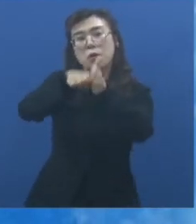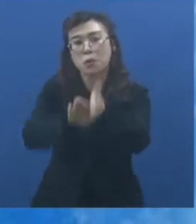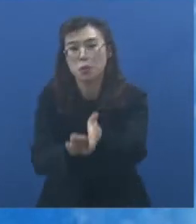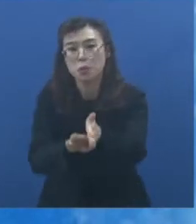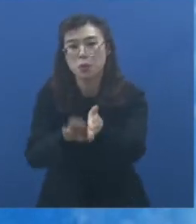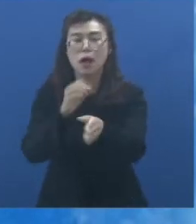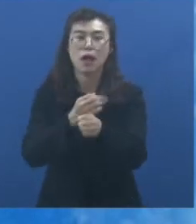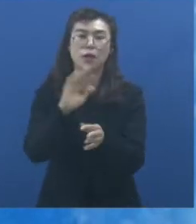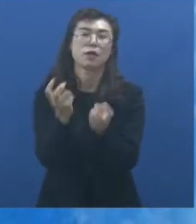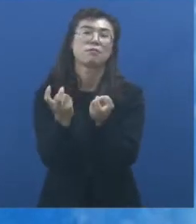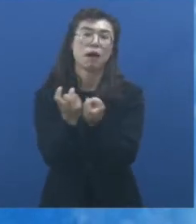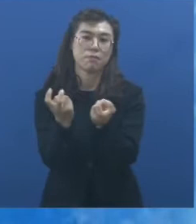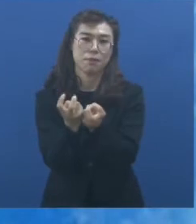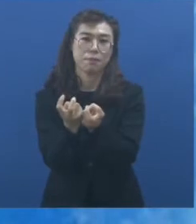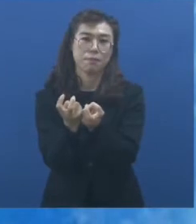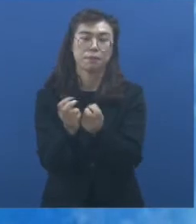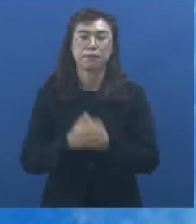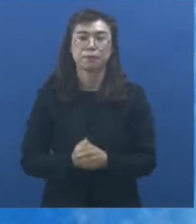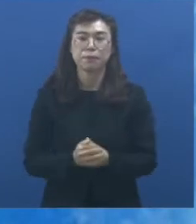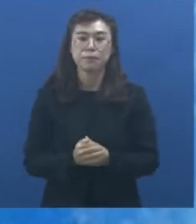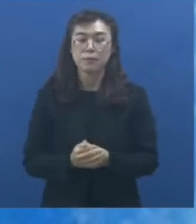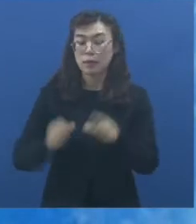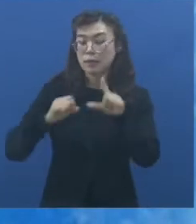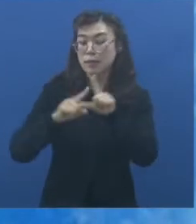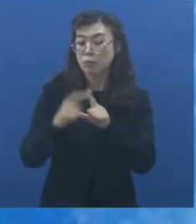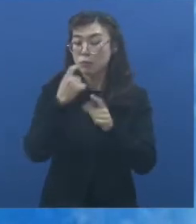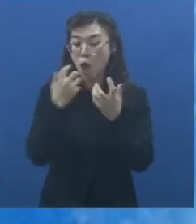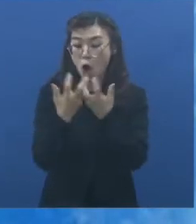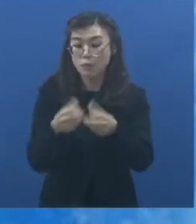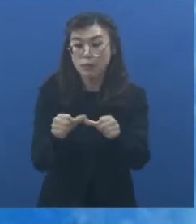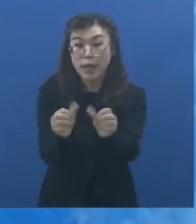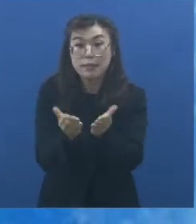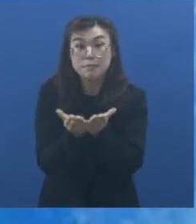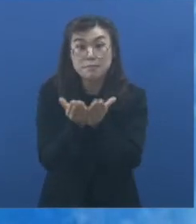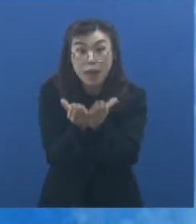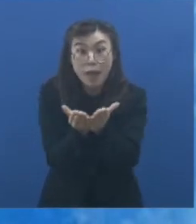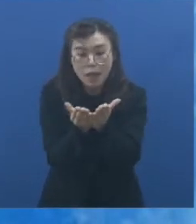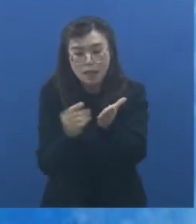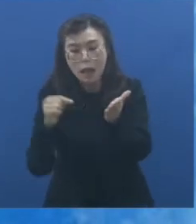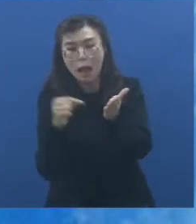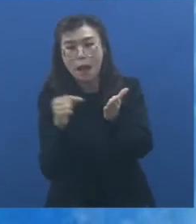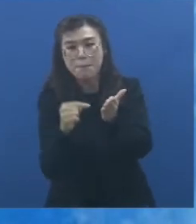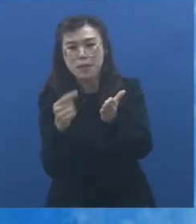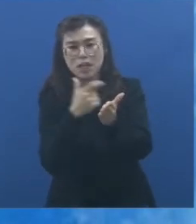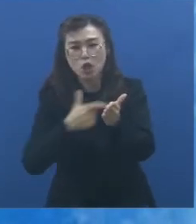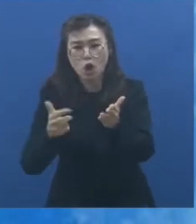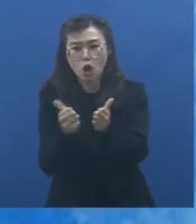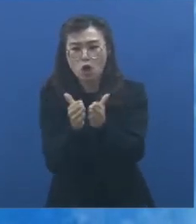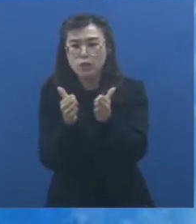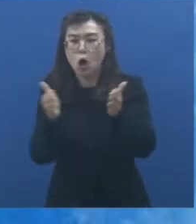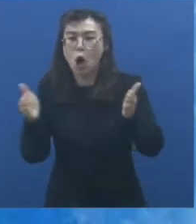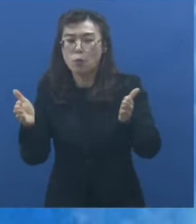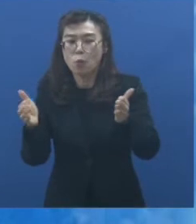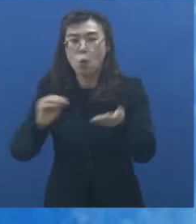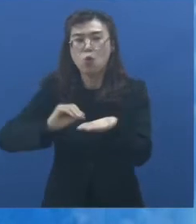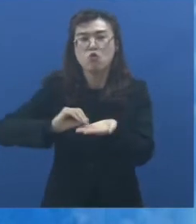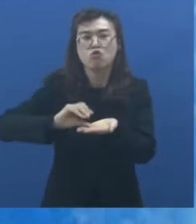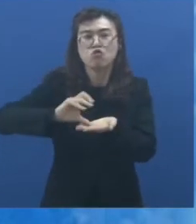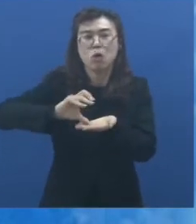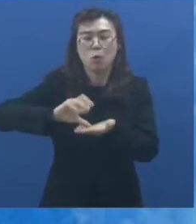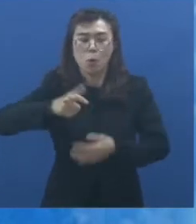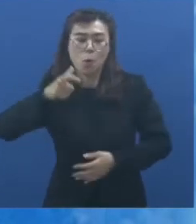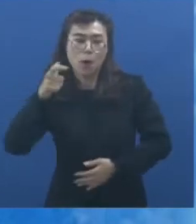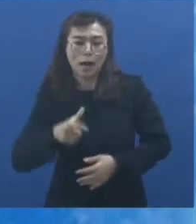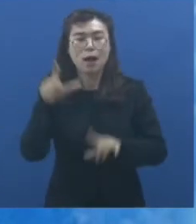돼 있어요 어 그래서 이제 대부분의 3 미선이 보면 배 악보 보니 훨씬 더 크고 또 꼽고 굉장히 강하게 생겨